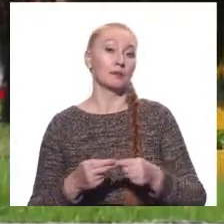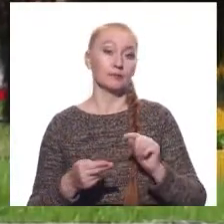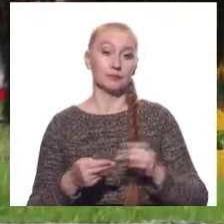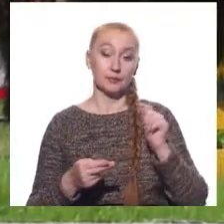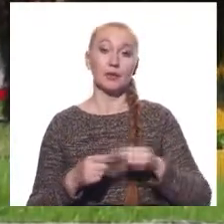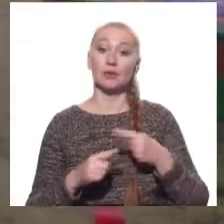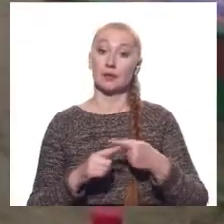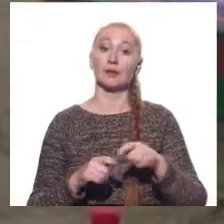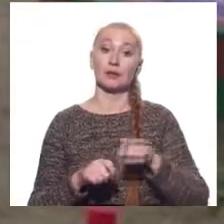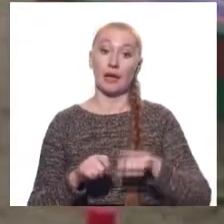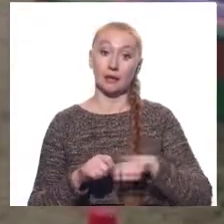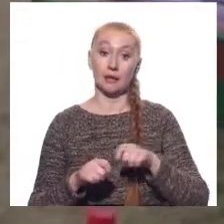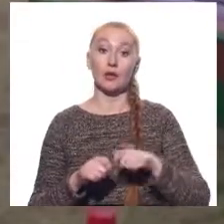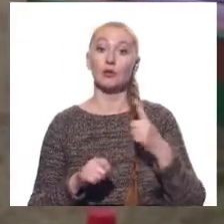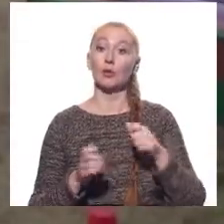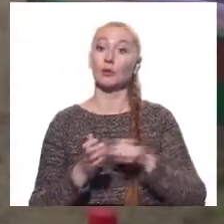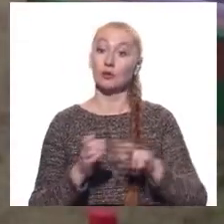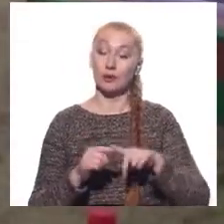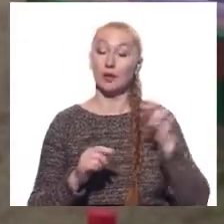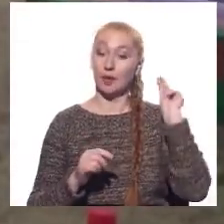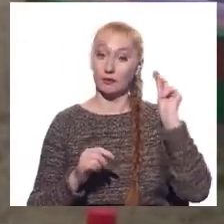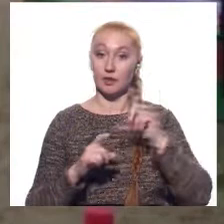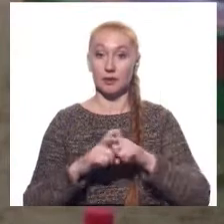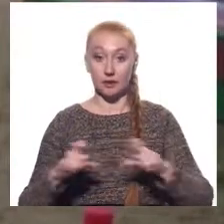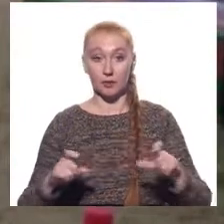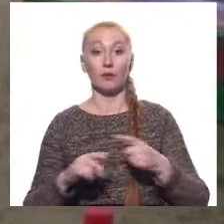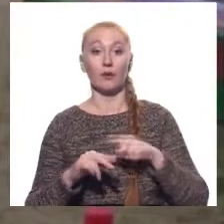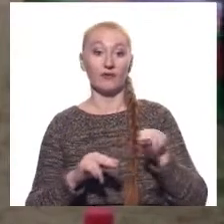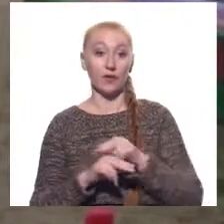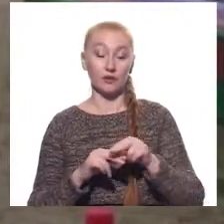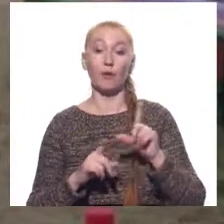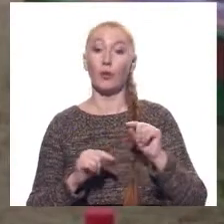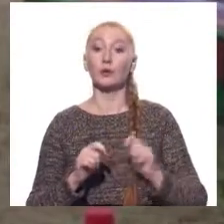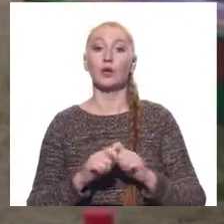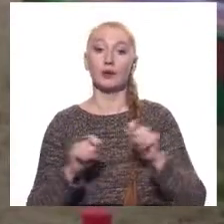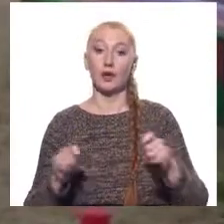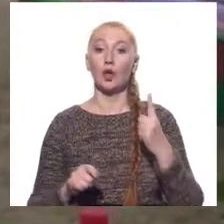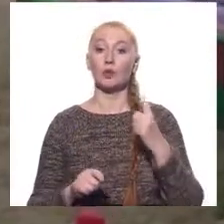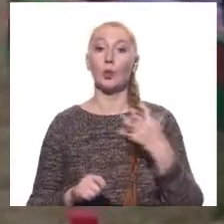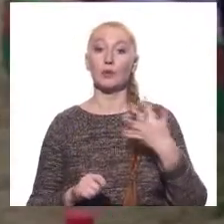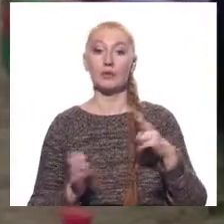Зі 163 дитячих садочків та навчально-виховних комплексів міста у понеділок відкрилися